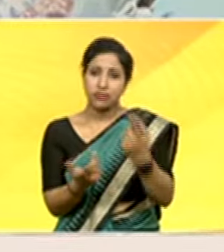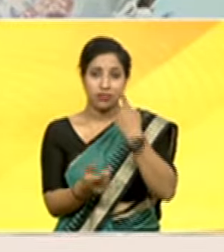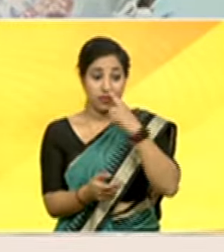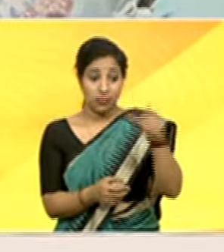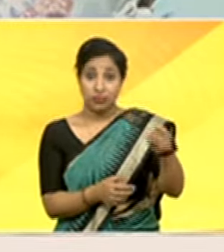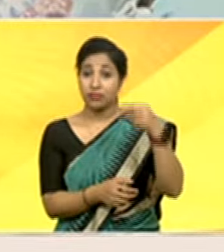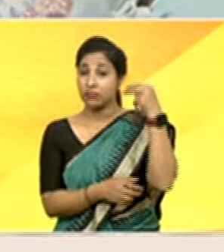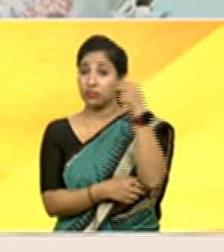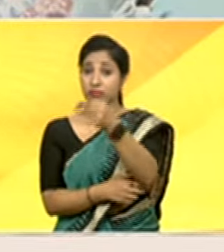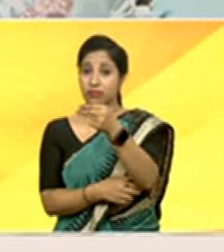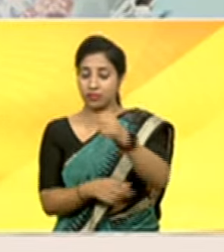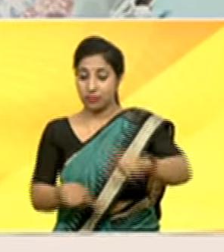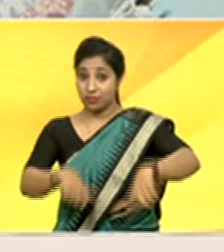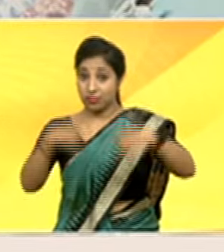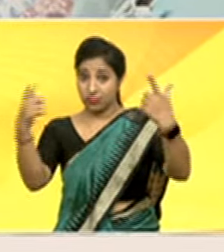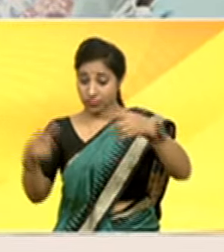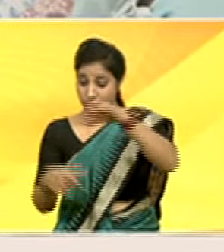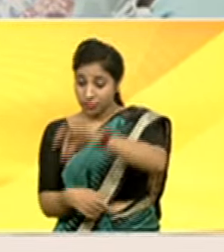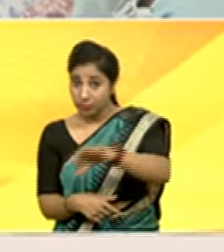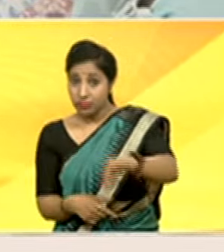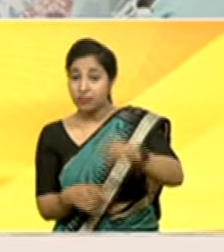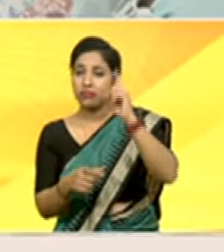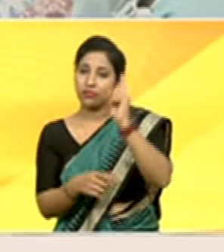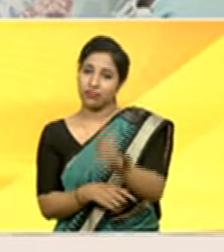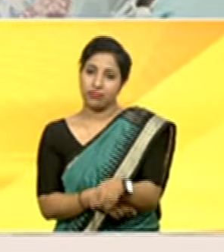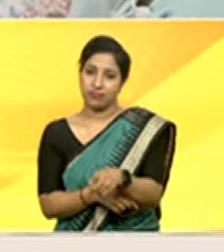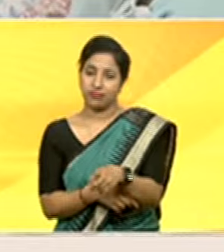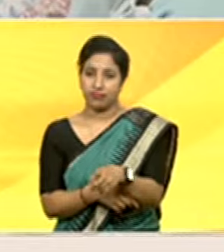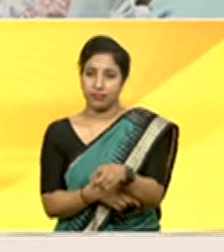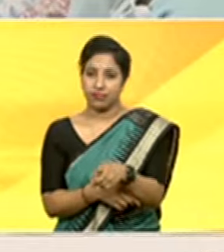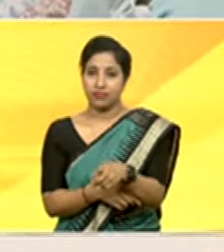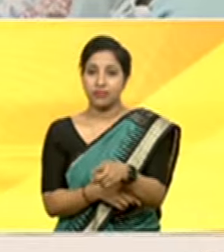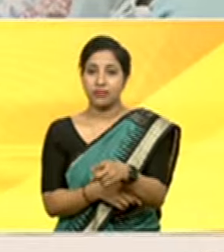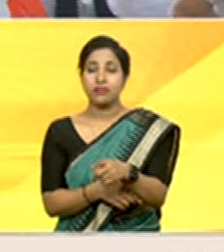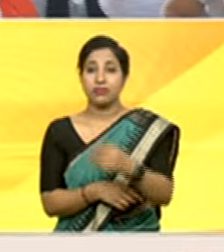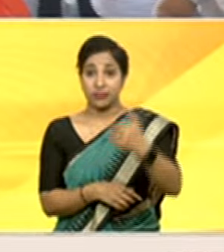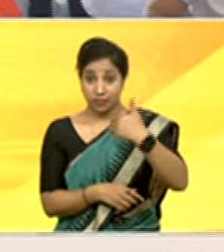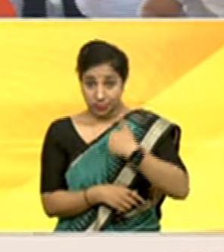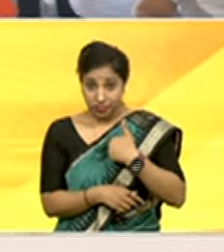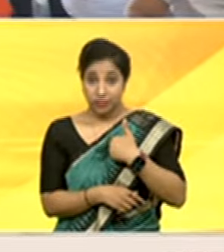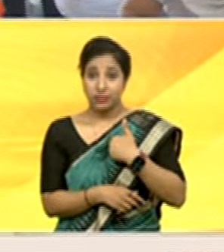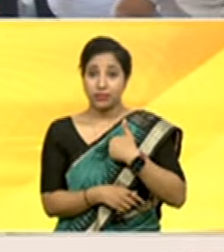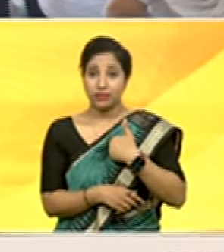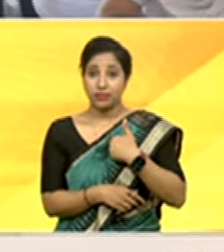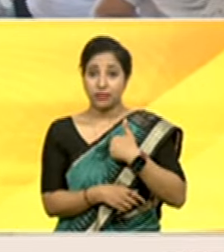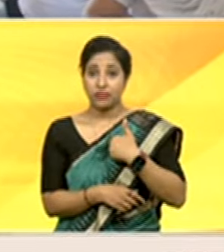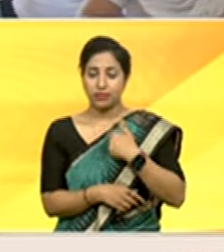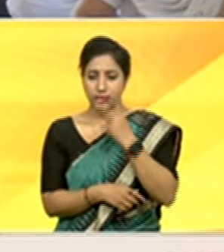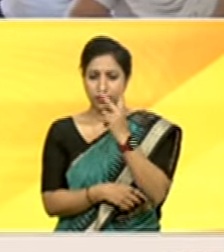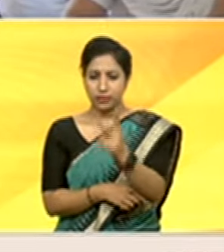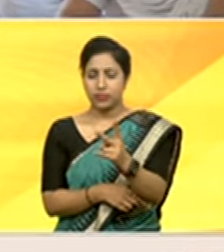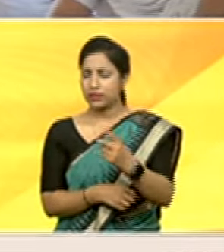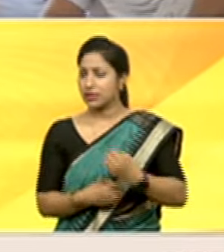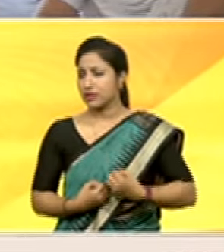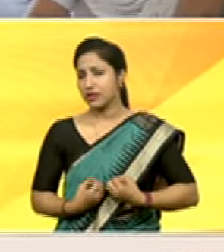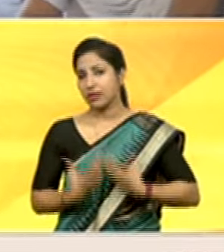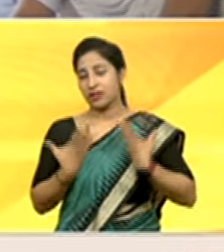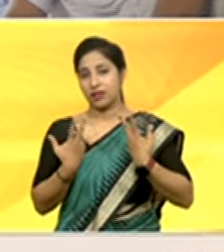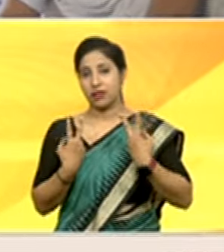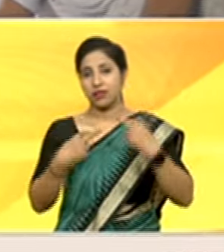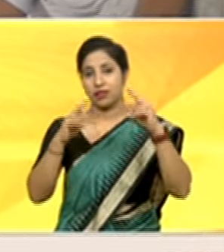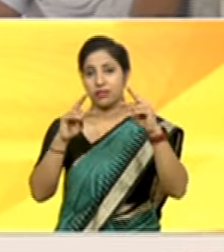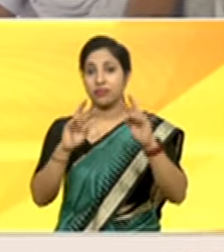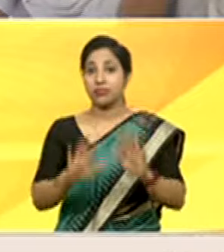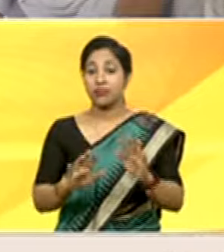नाम पर एक पैड जरू लगाएं और मुझे ये देखकर बहुत खुशी है